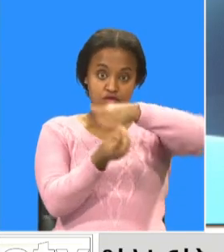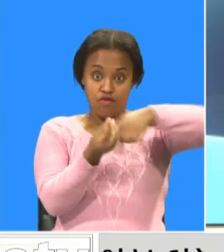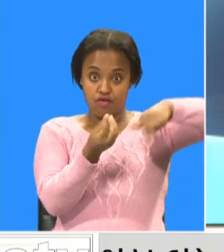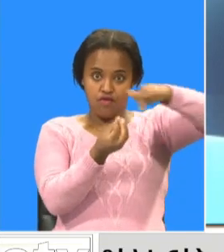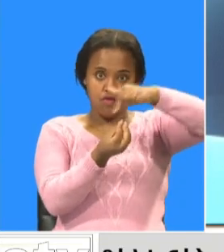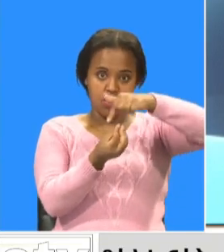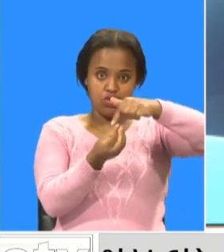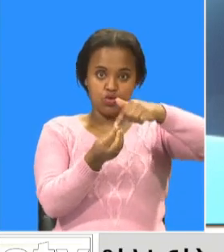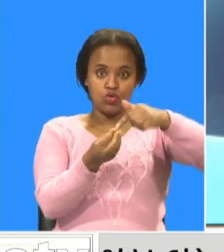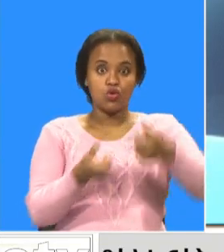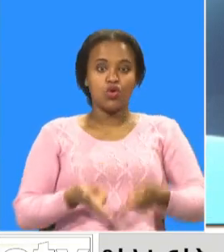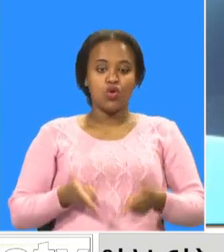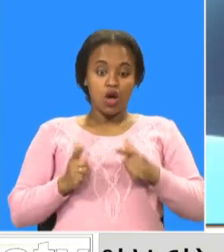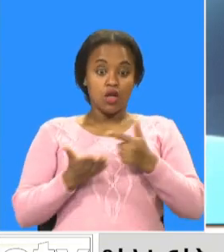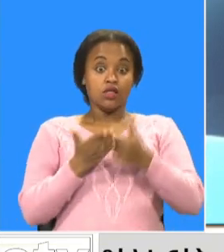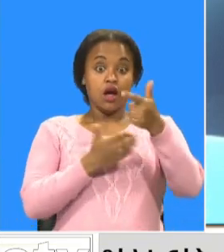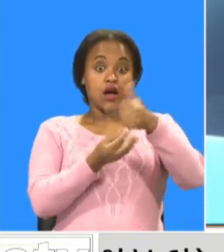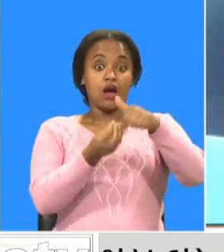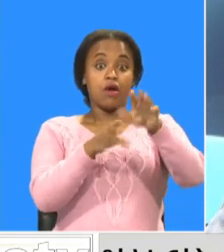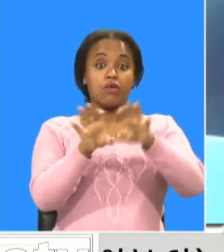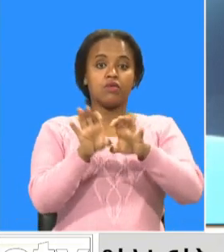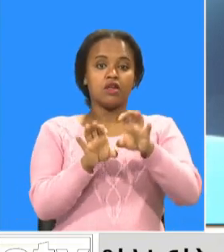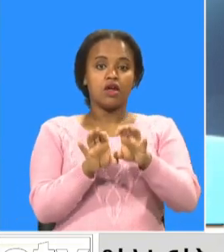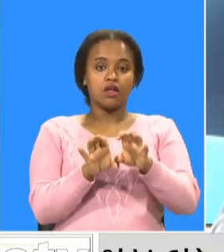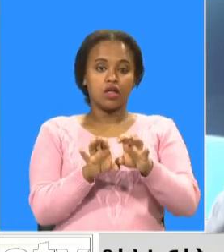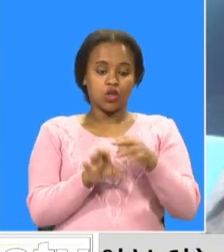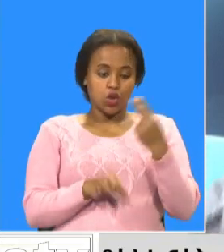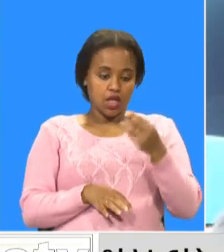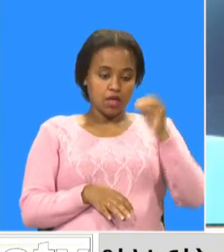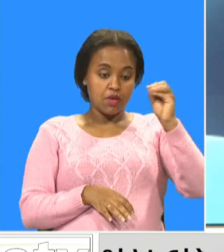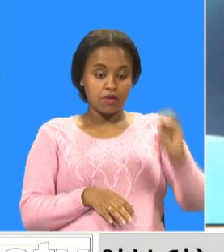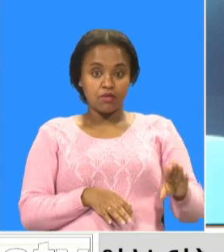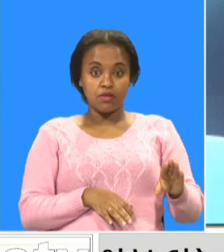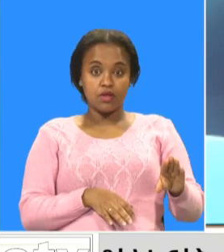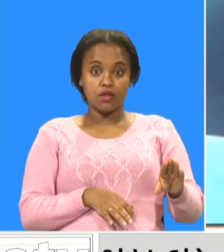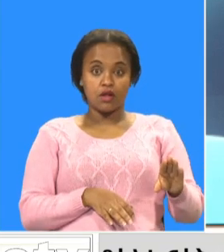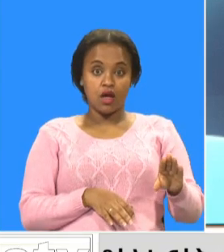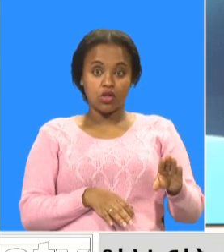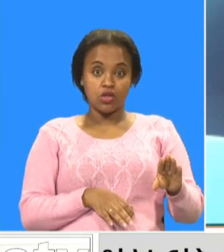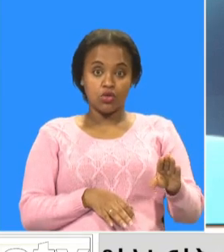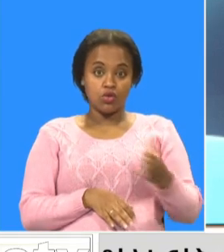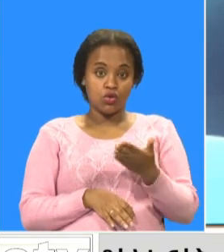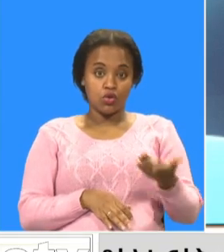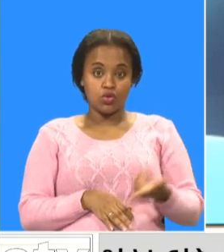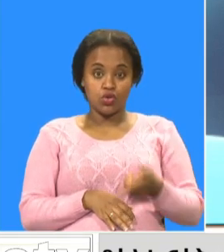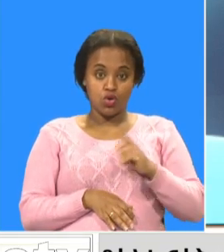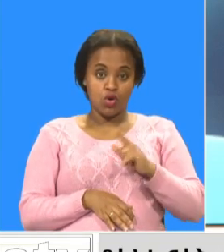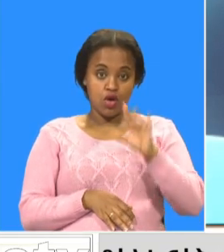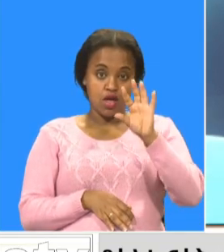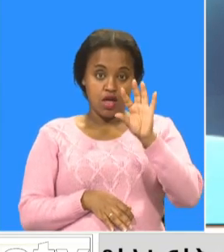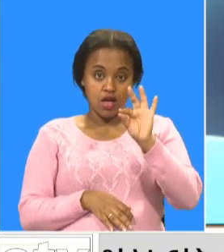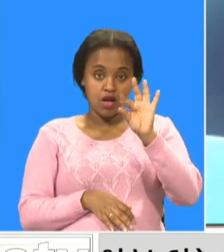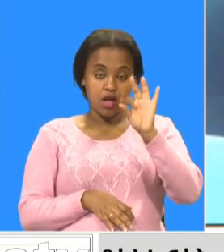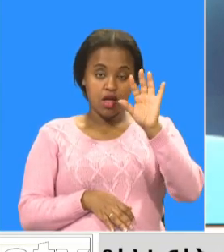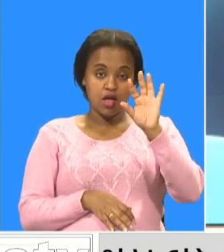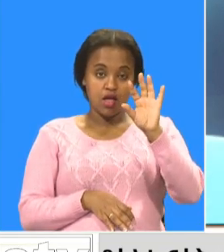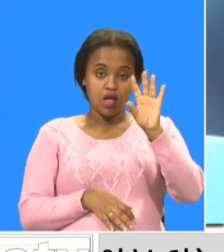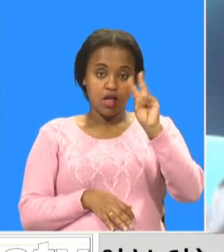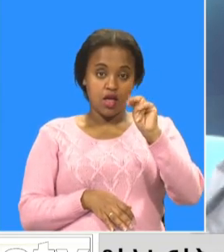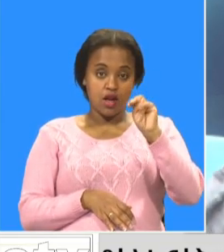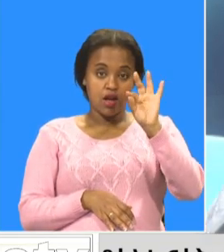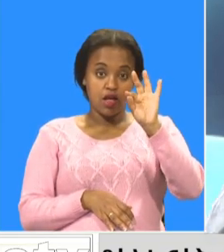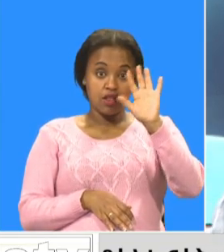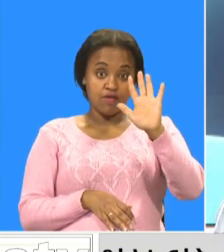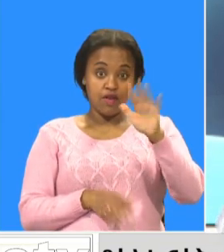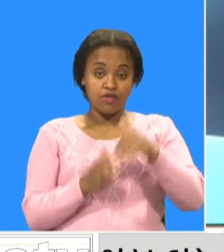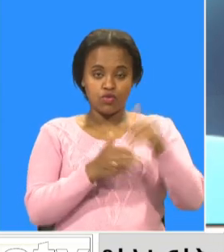ይኖራል። እዚያ አካባቢ የምናደርግባቸው ዩዝ ኤንድ ስሮ ሌሎቹም ዩዝ ኤንድ ስሮ ናቸው። ባይዜ ከN95 ውጪ